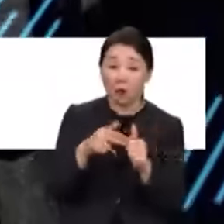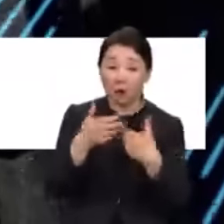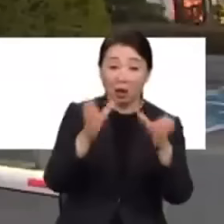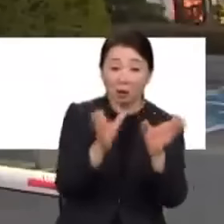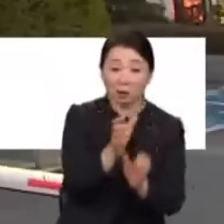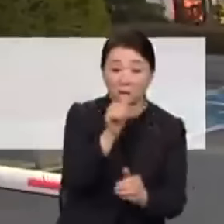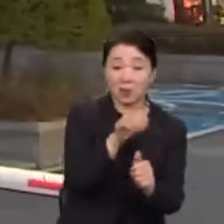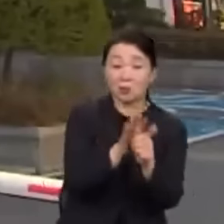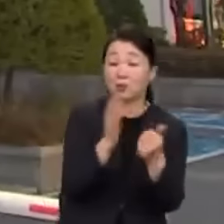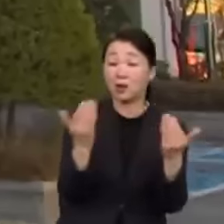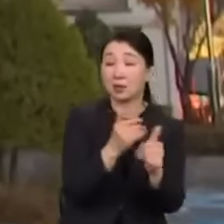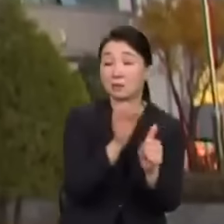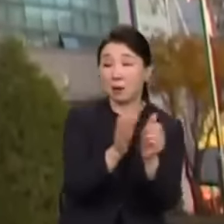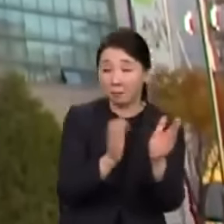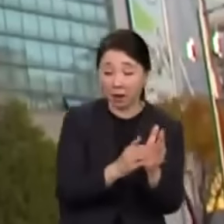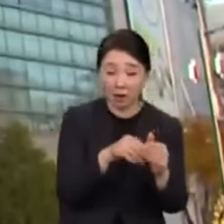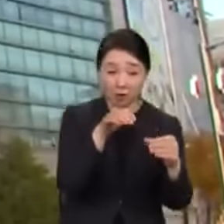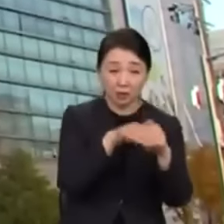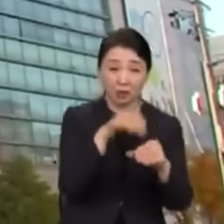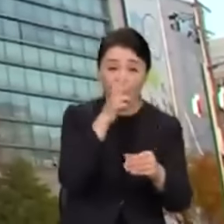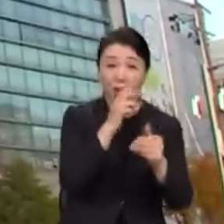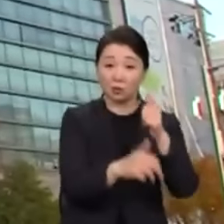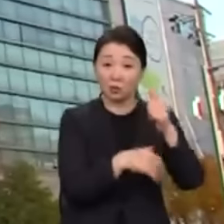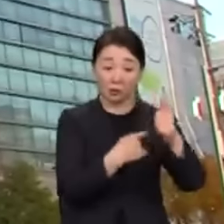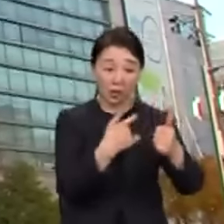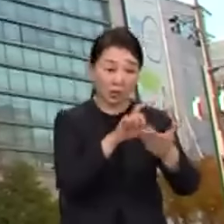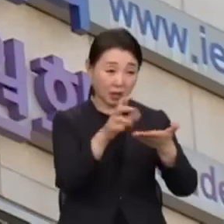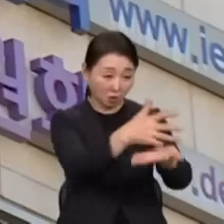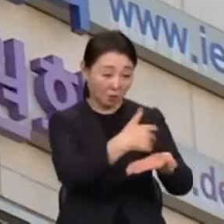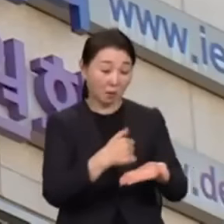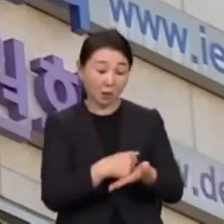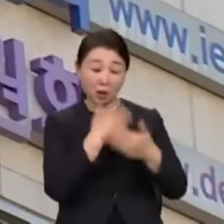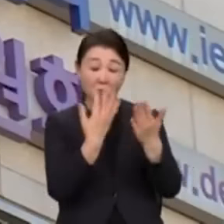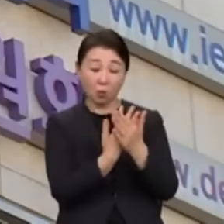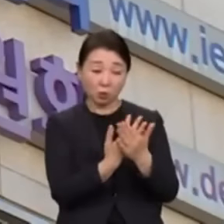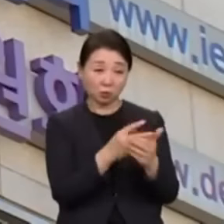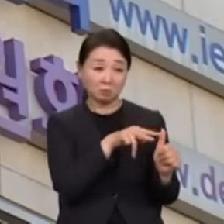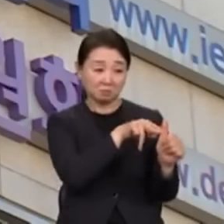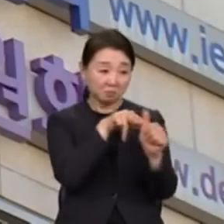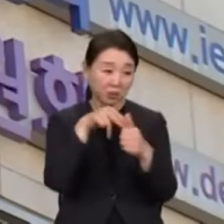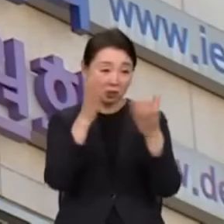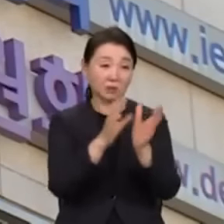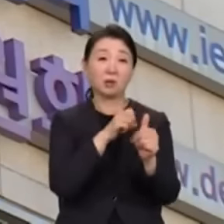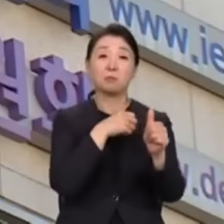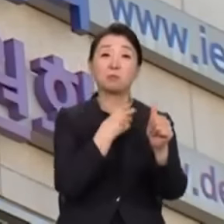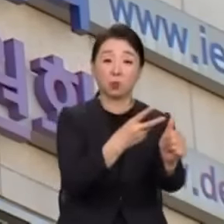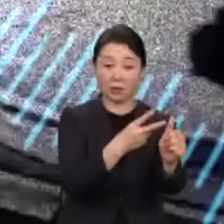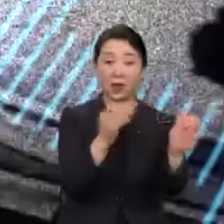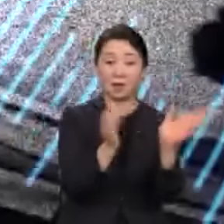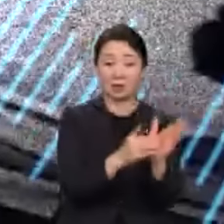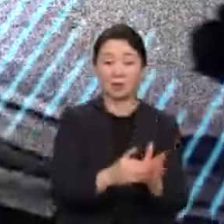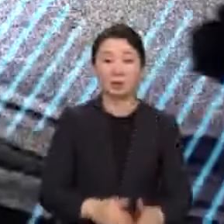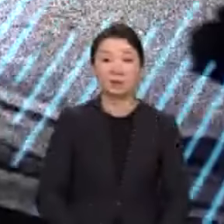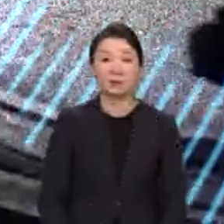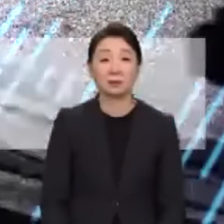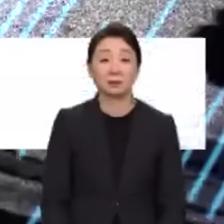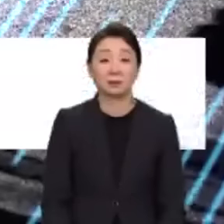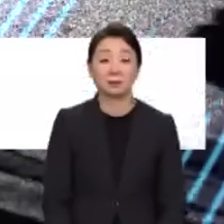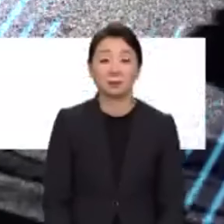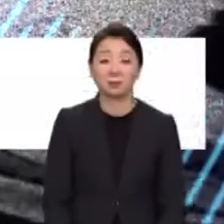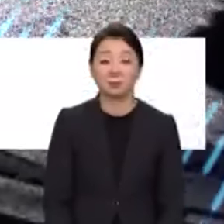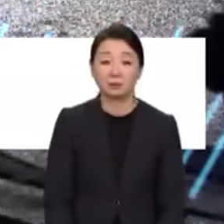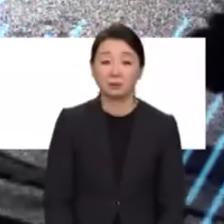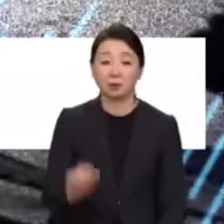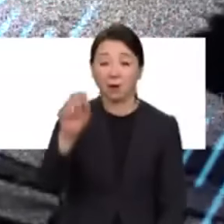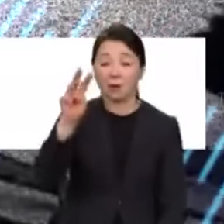맡았고, 선관위에서는 확보한 자료는 모두 방첩사로 보내라는 지시가 내려왔습니다. 과천